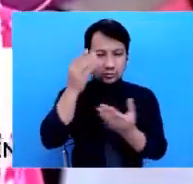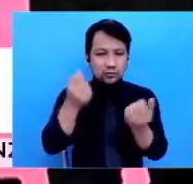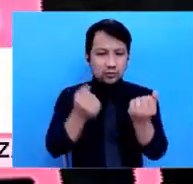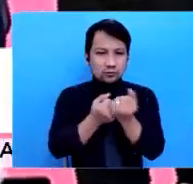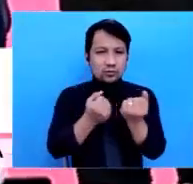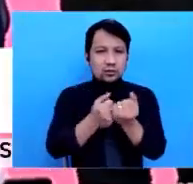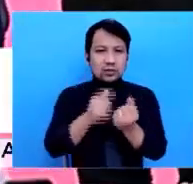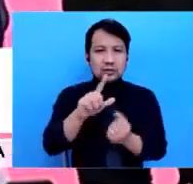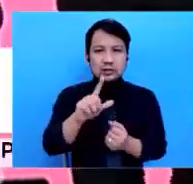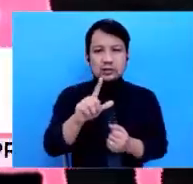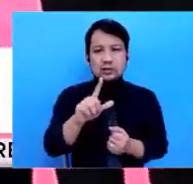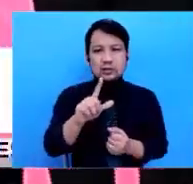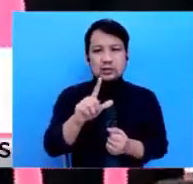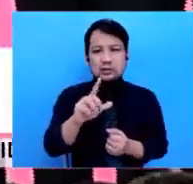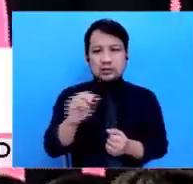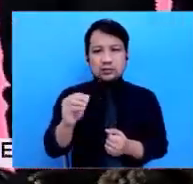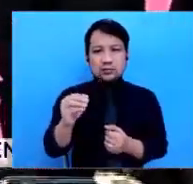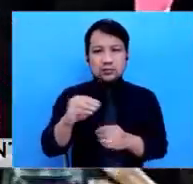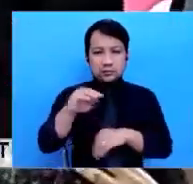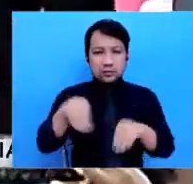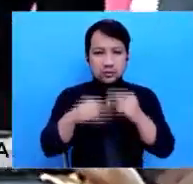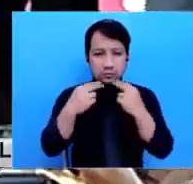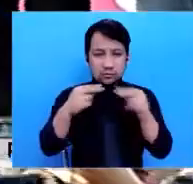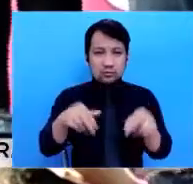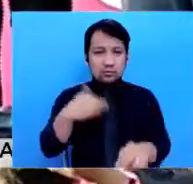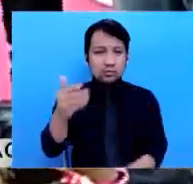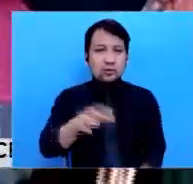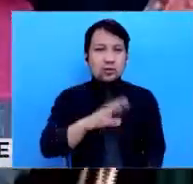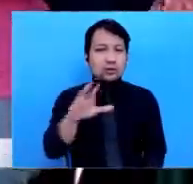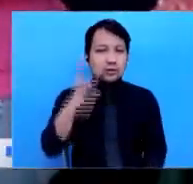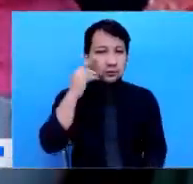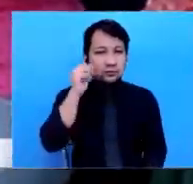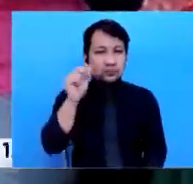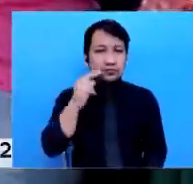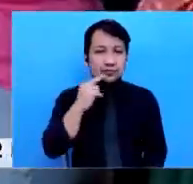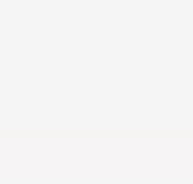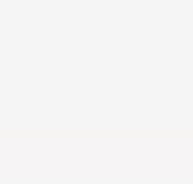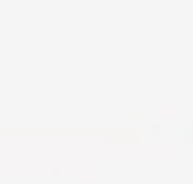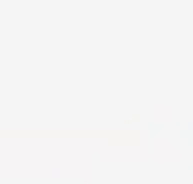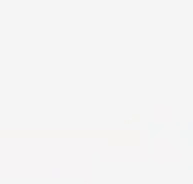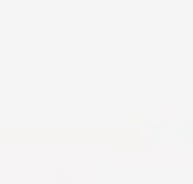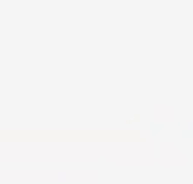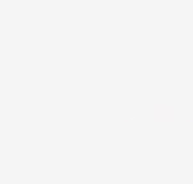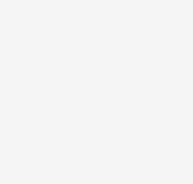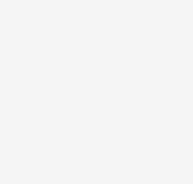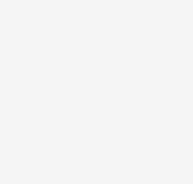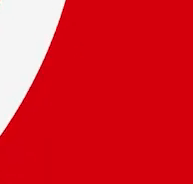Nagabalita mula sa frontline, Ryan Ang, News 5.